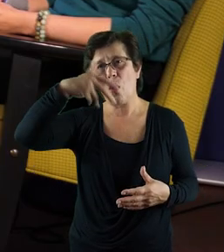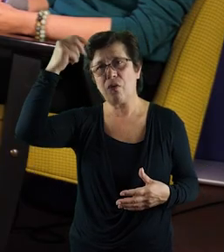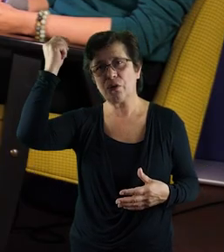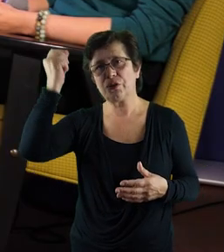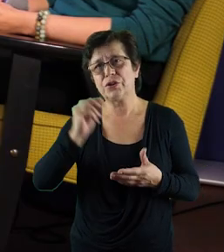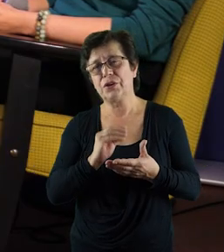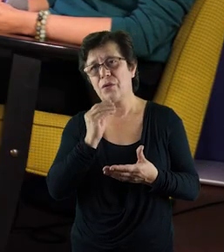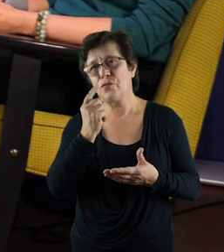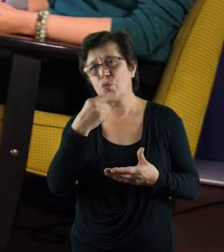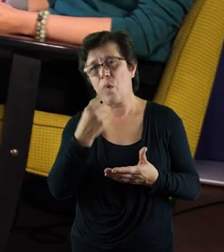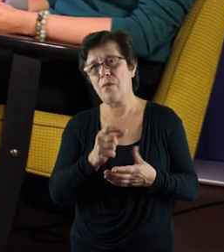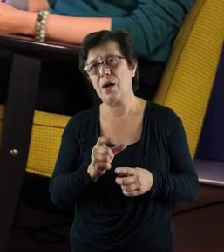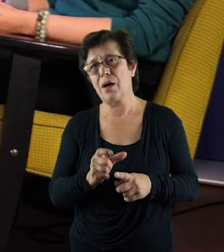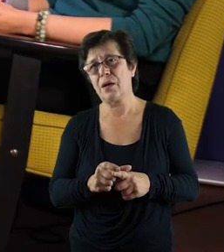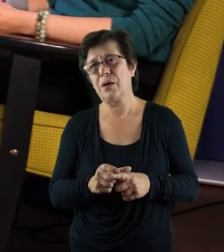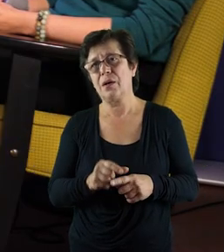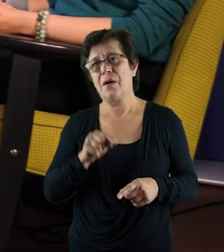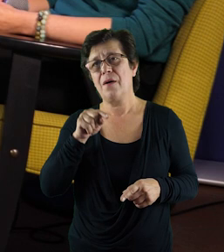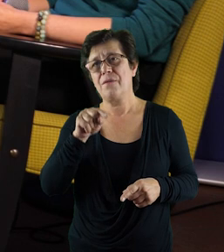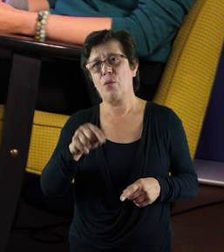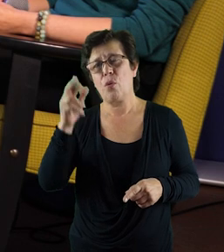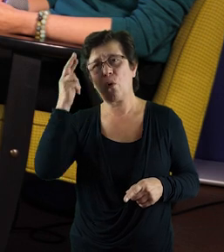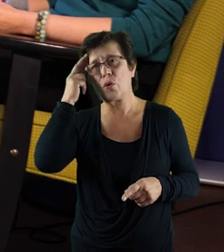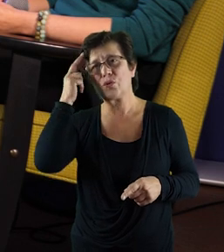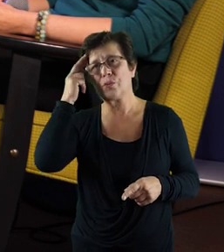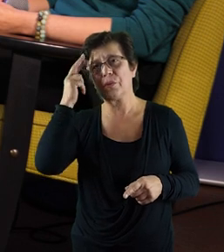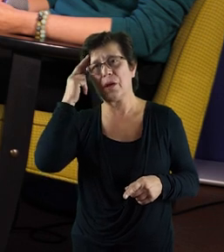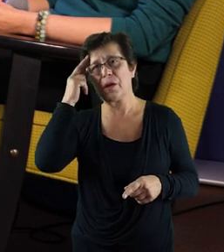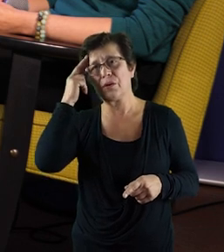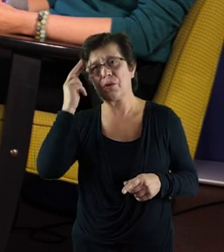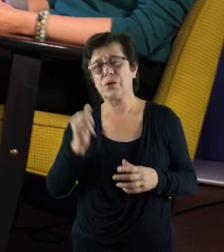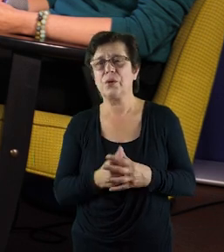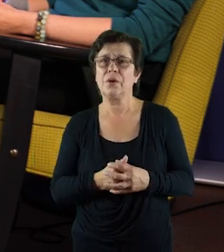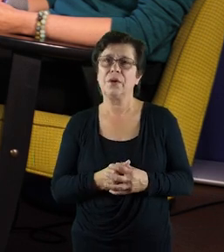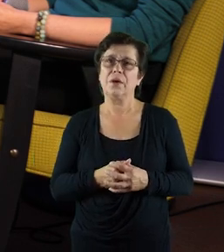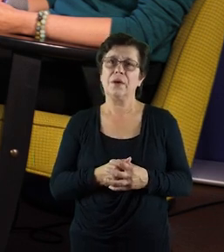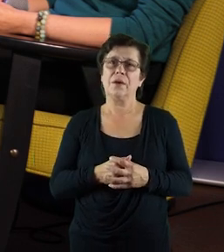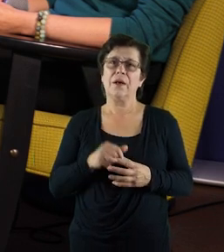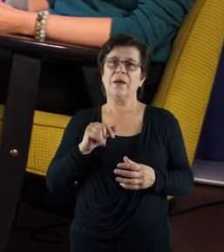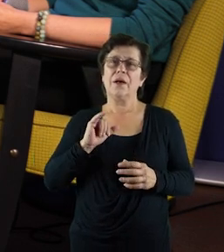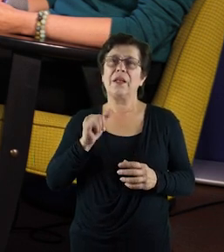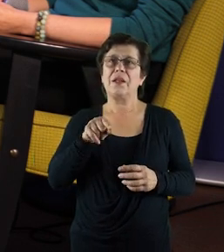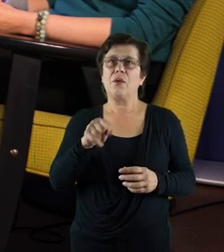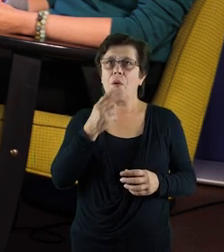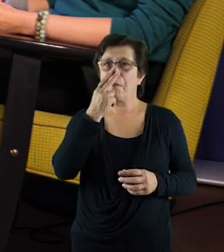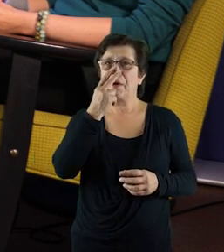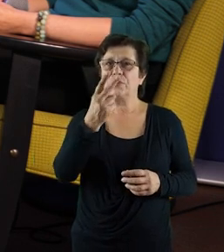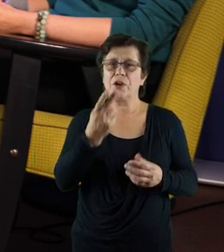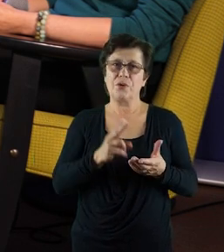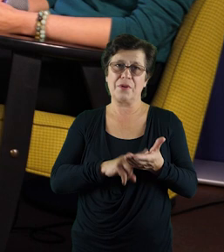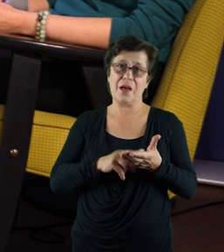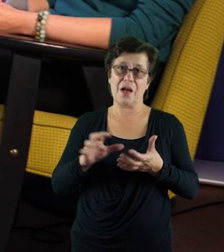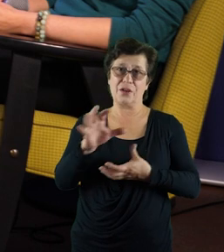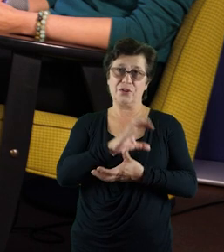rozumieniu słowa, w jego rozumieniu sensu poezji, w jego patrzeniu na świat właściwie. Ale mówisz o